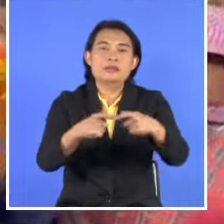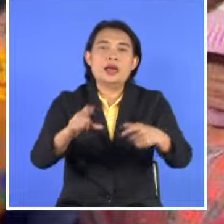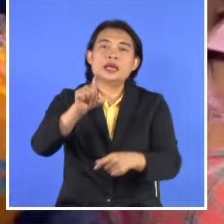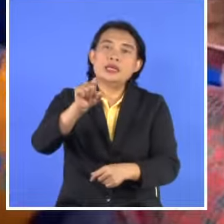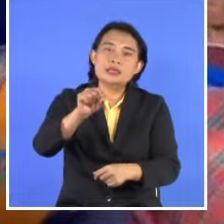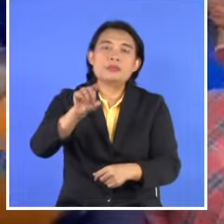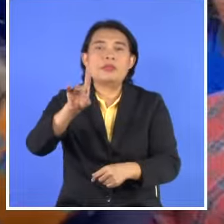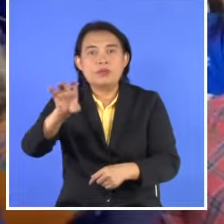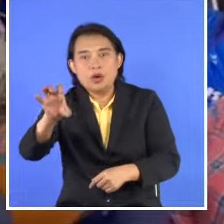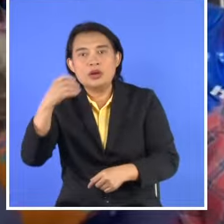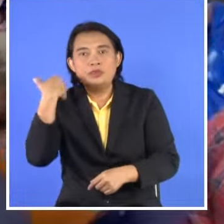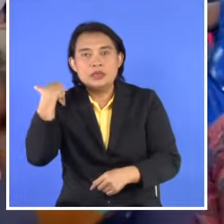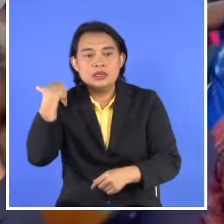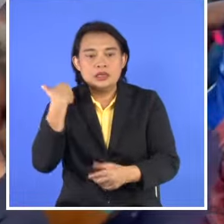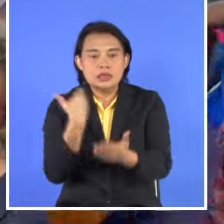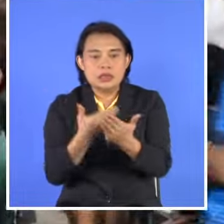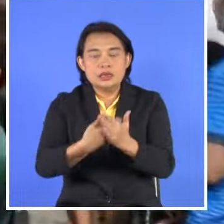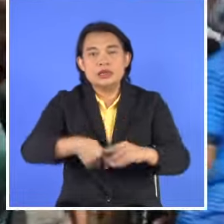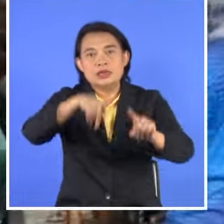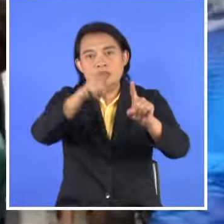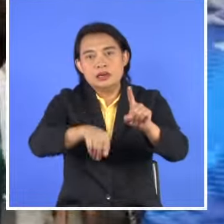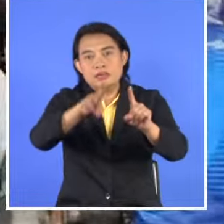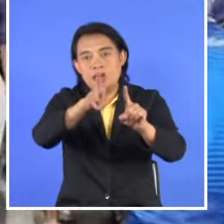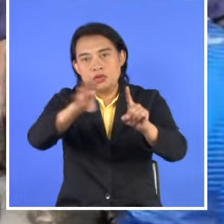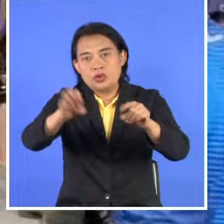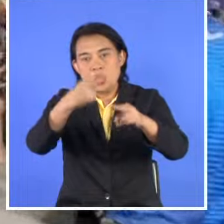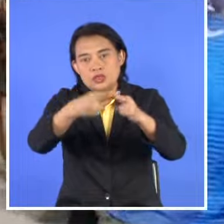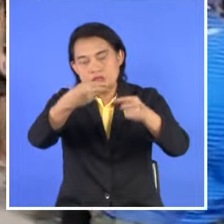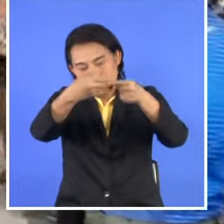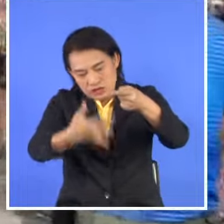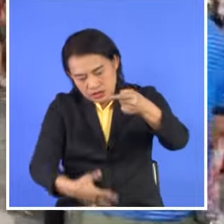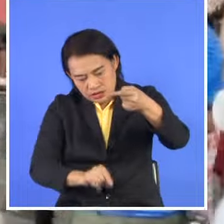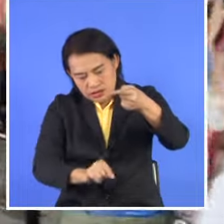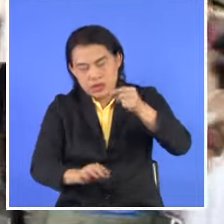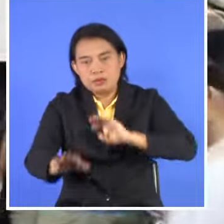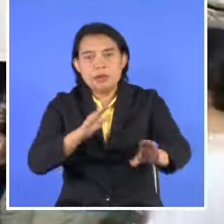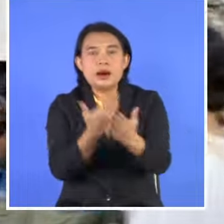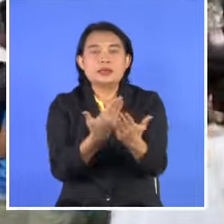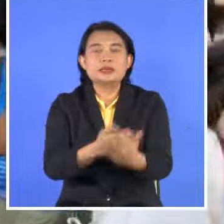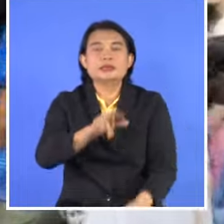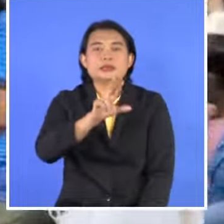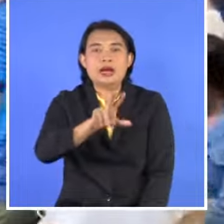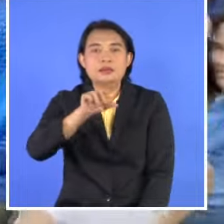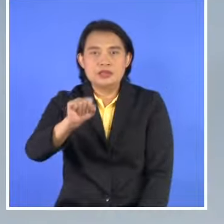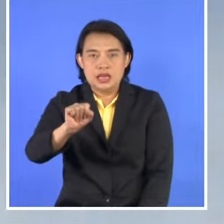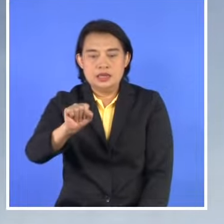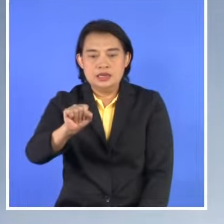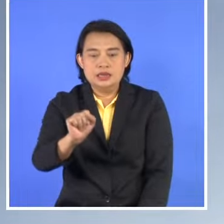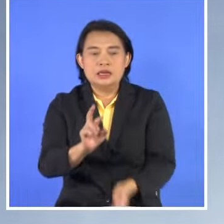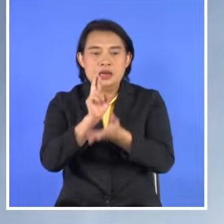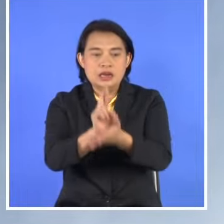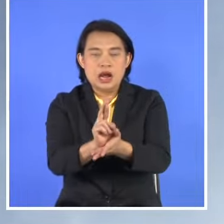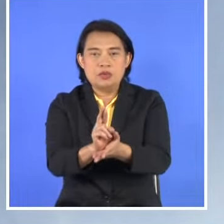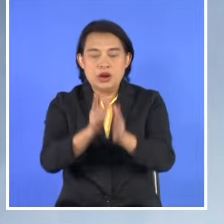แล้วกว่ารางวัลเนี่ย1,600รายการมูลค่ารางวัลเนี่ยประมาณสักกว่า 300,000 บาทนี่นะครับมีเจ้าภาพใหญ่